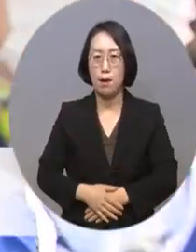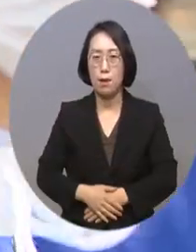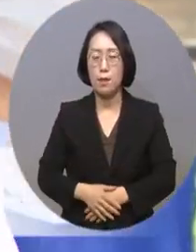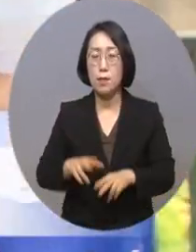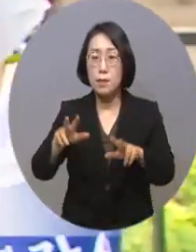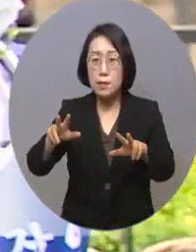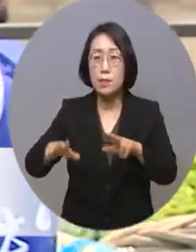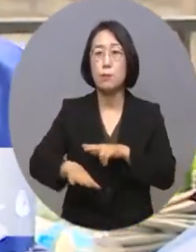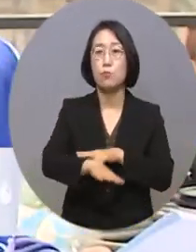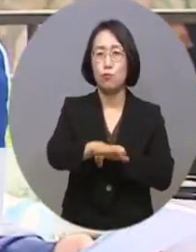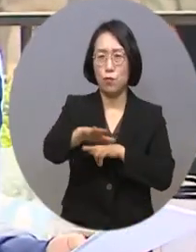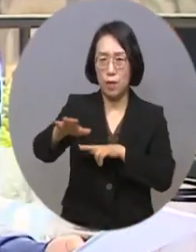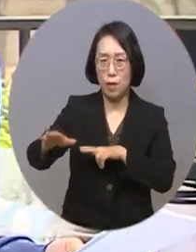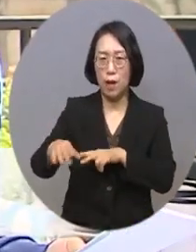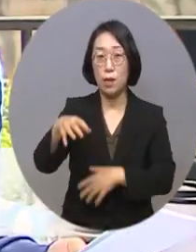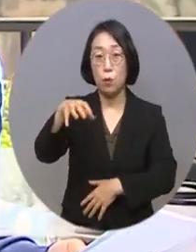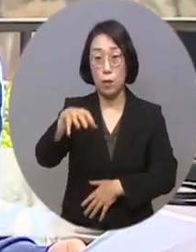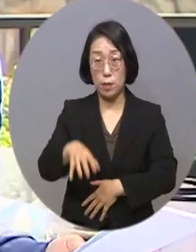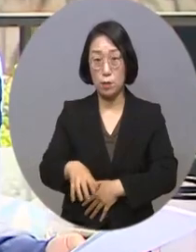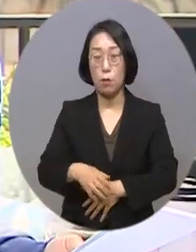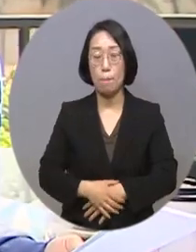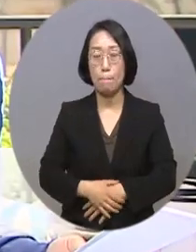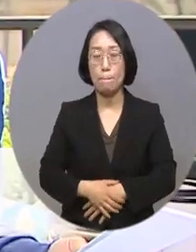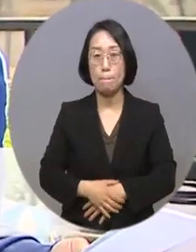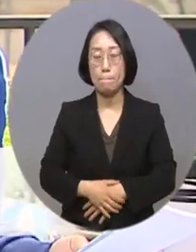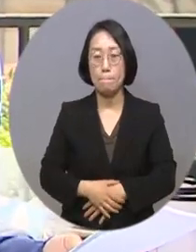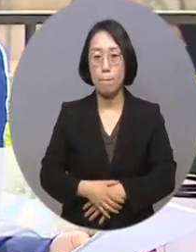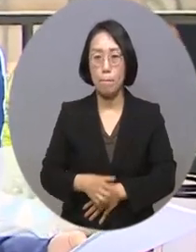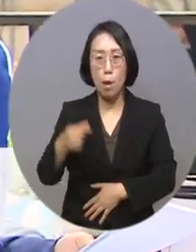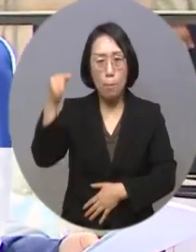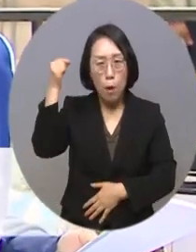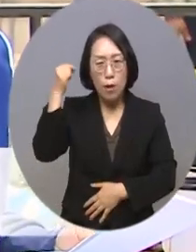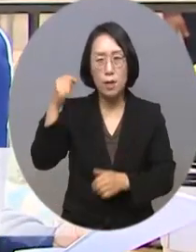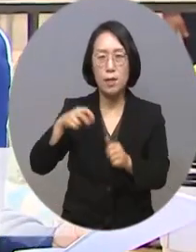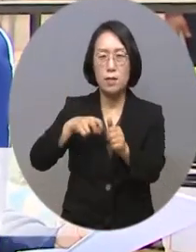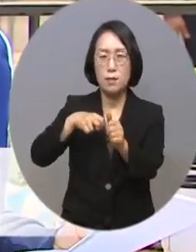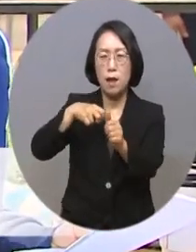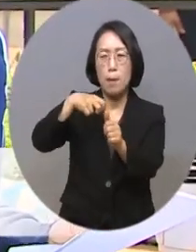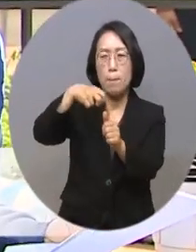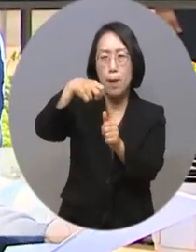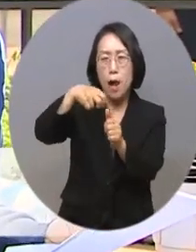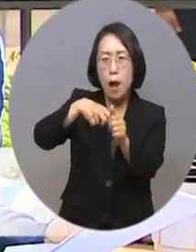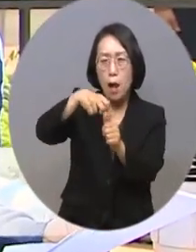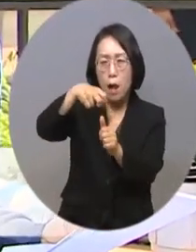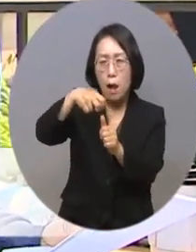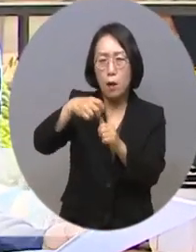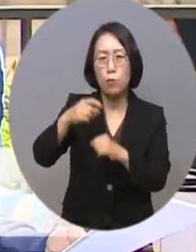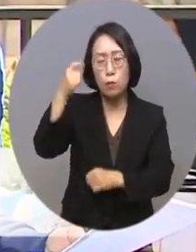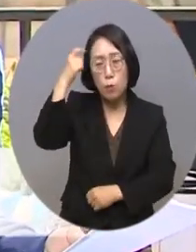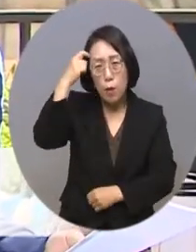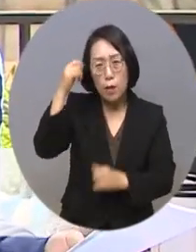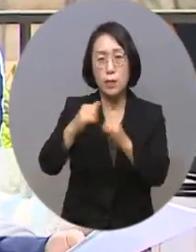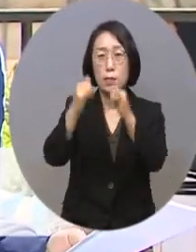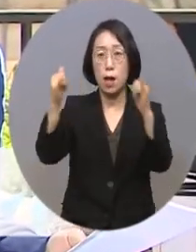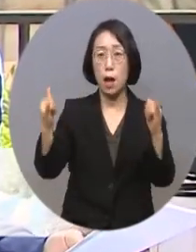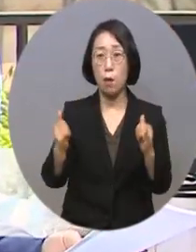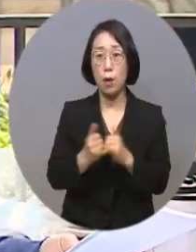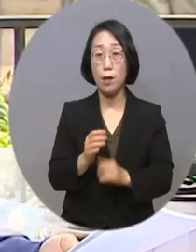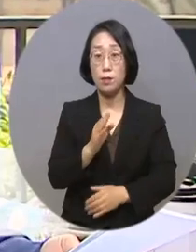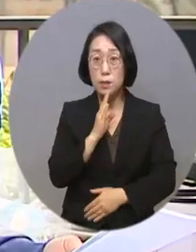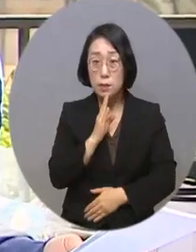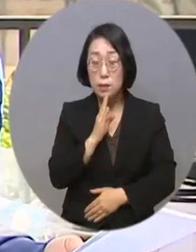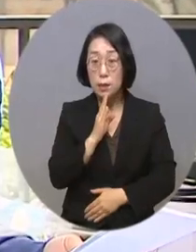지금 우리가 여기 이 자리에서 머리를 삭발하고 있는 이 사회가